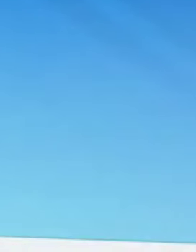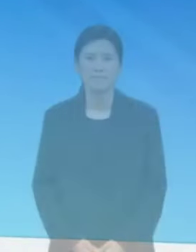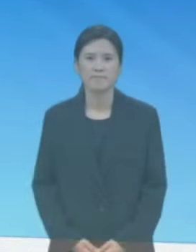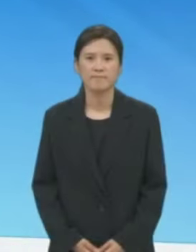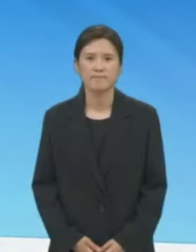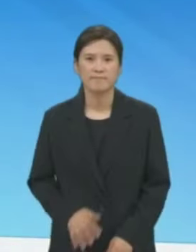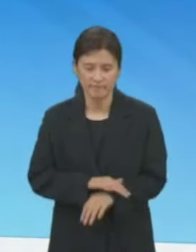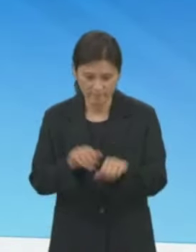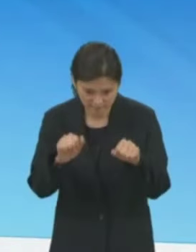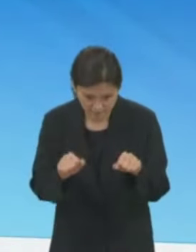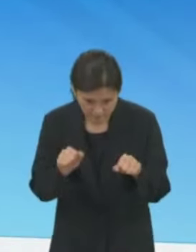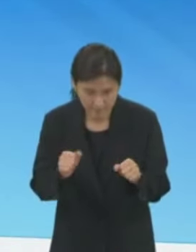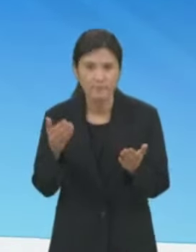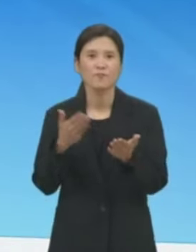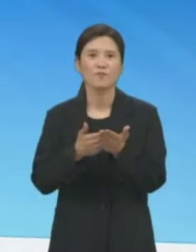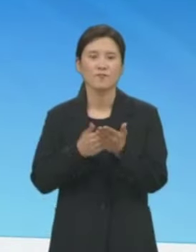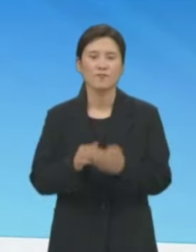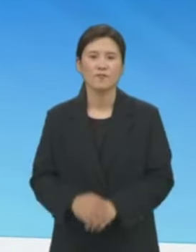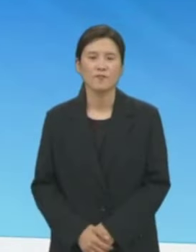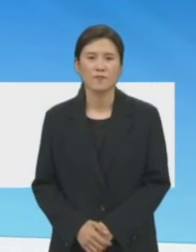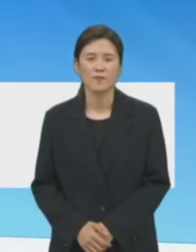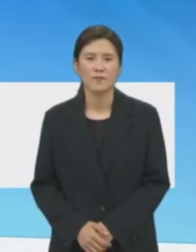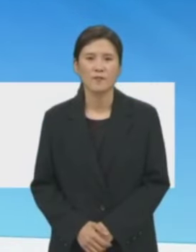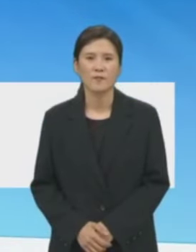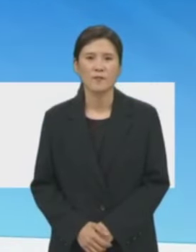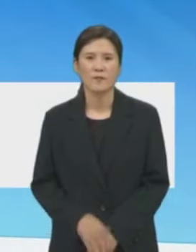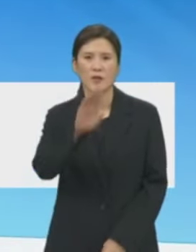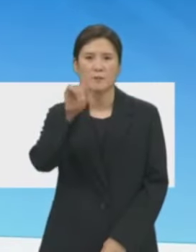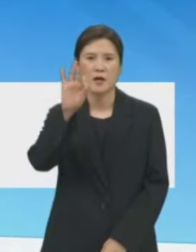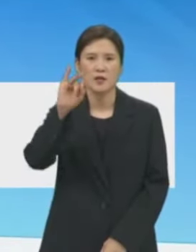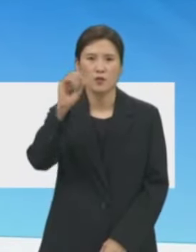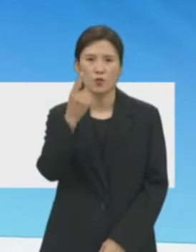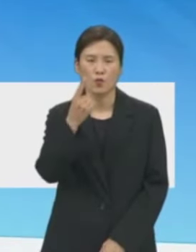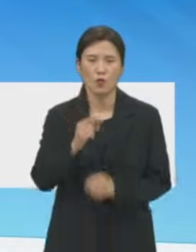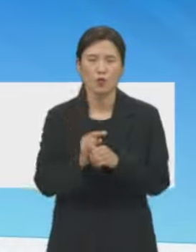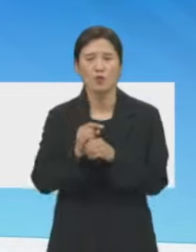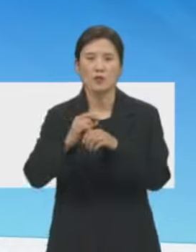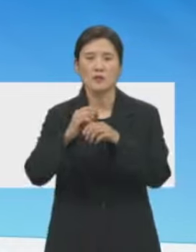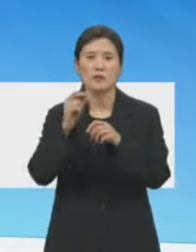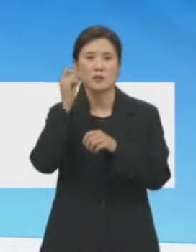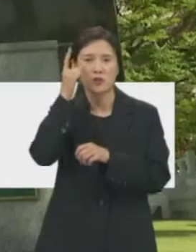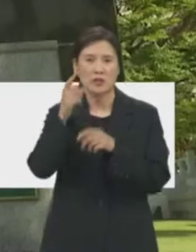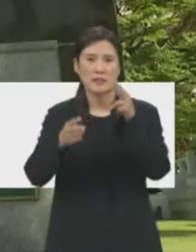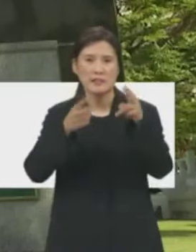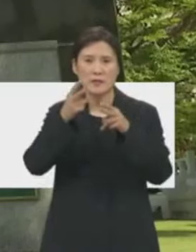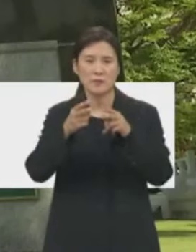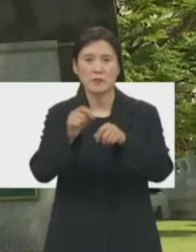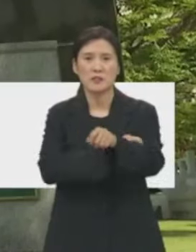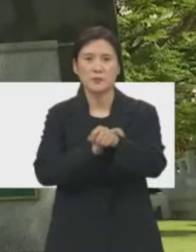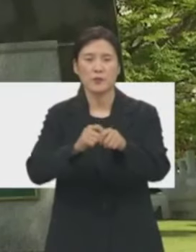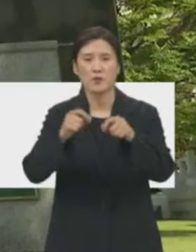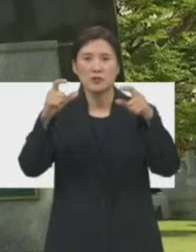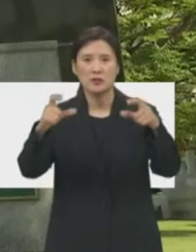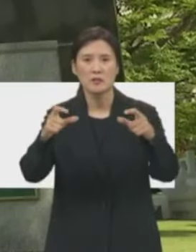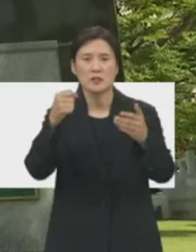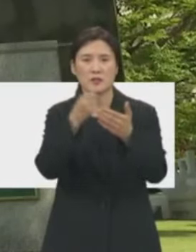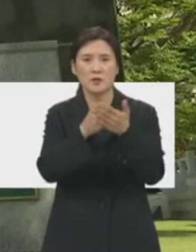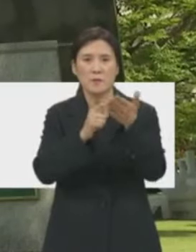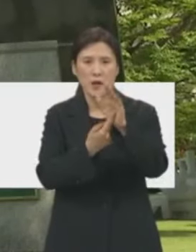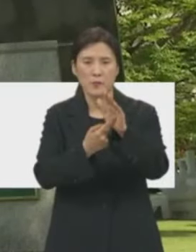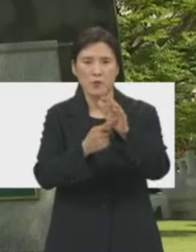여러분 안녕하십니까 TJB 뉴스입니다 정부의 바이오 국가 첨단 전략산업 특화단지 지정 발표가